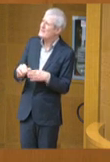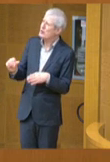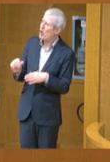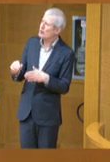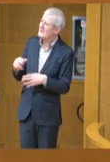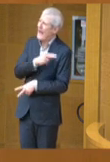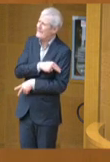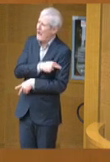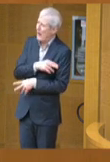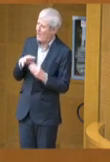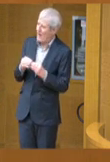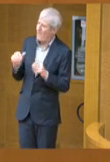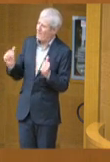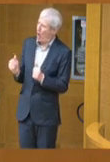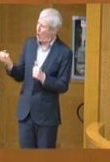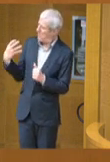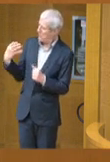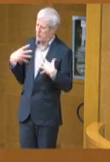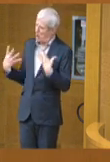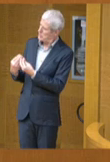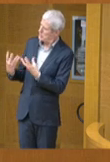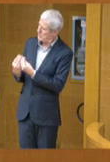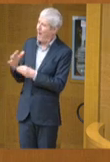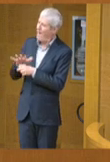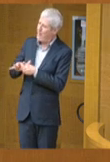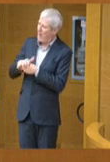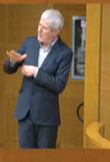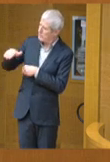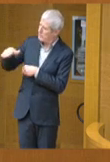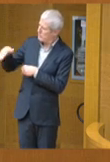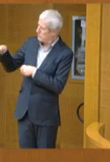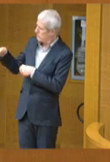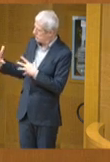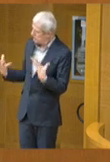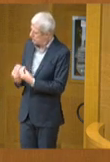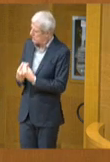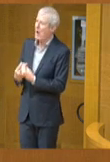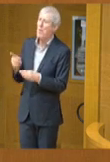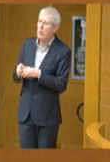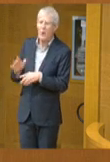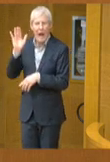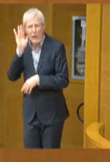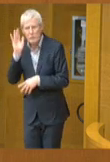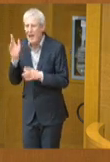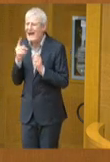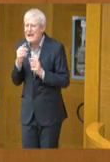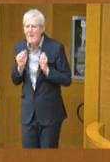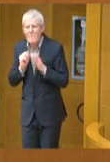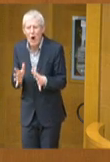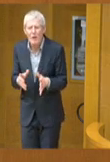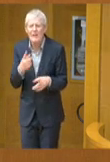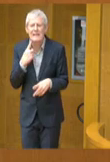formazione insieme, dove è possibile coinvolgere le famiglie, dove è possibile ascoltare davvero le volontà e i desideri